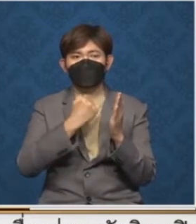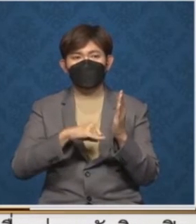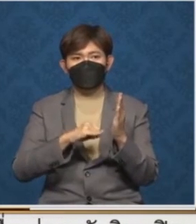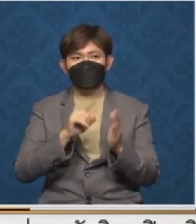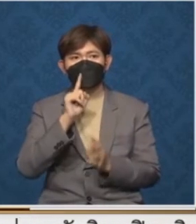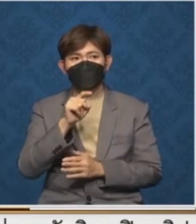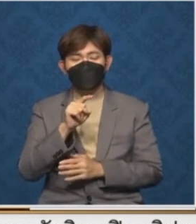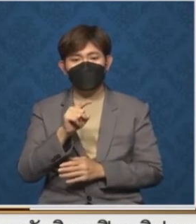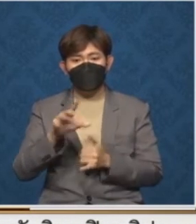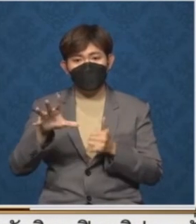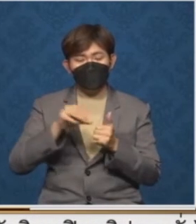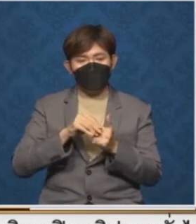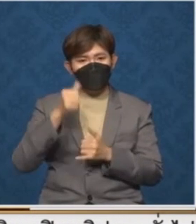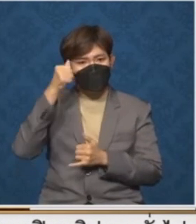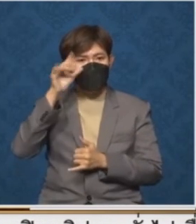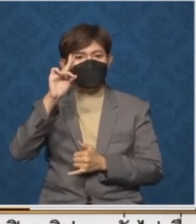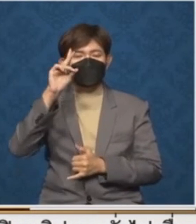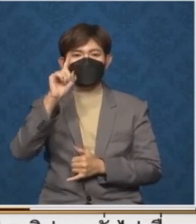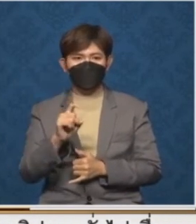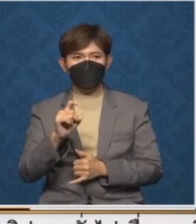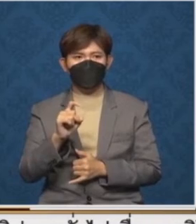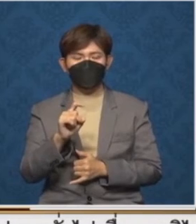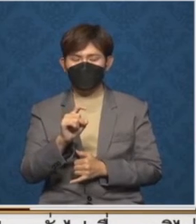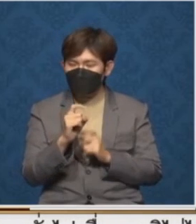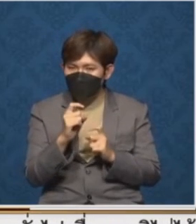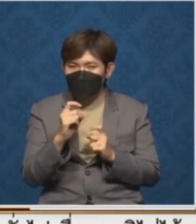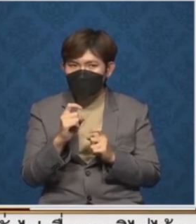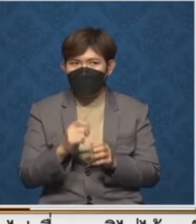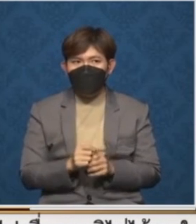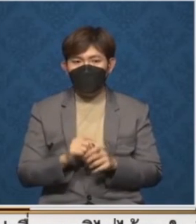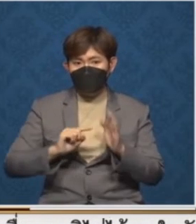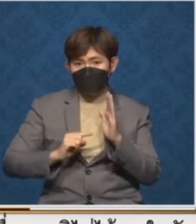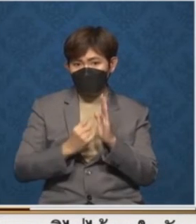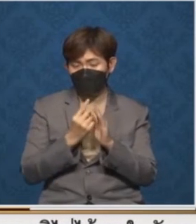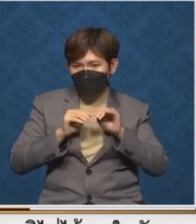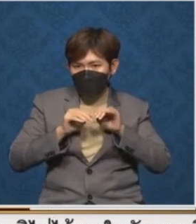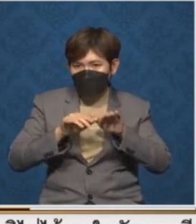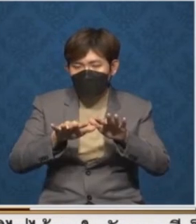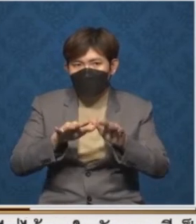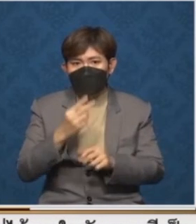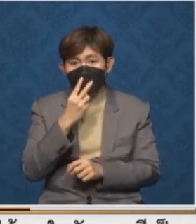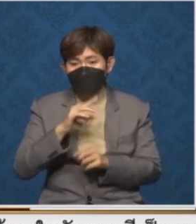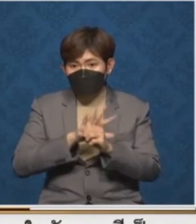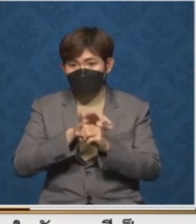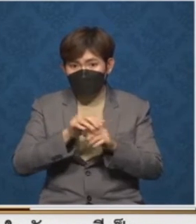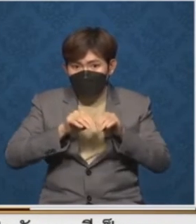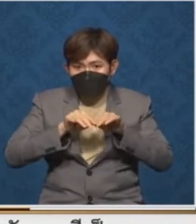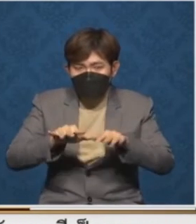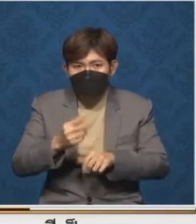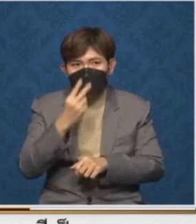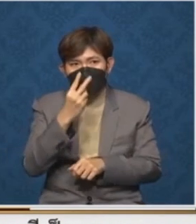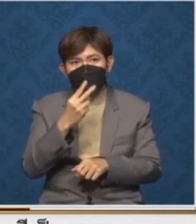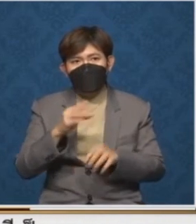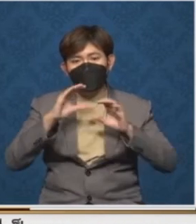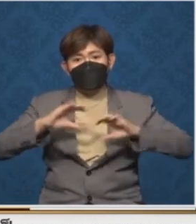นี่ครับ ไทยโสตลไปเลยครั อันนี้เอามาจากไม่รู้กี่ทงสื่อนะแงงานหนีแค้มครับ เก็บกระเป๋ากับบ้าน